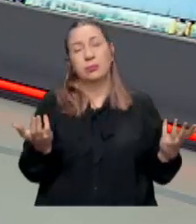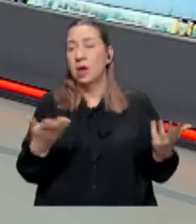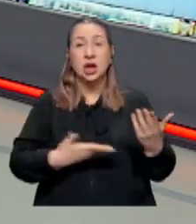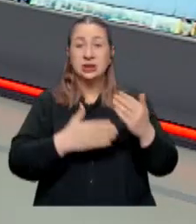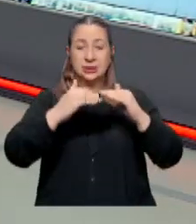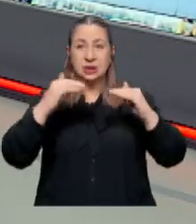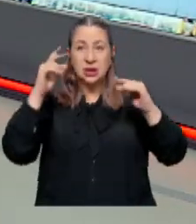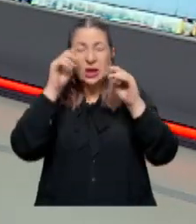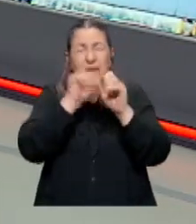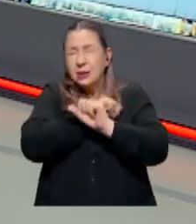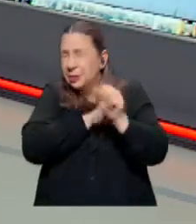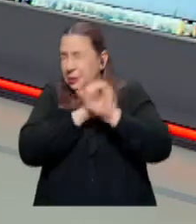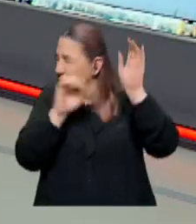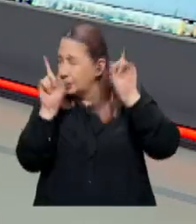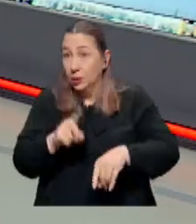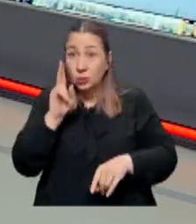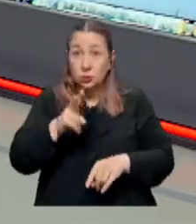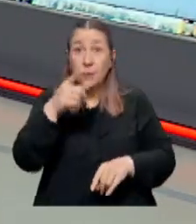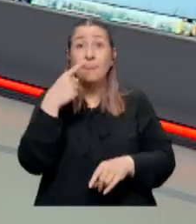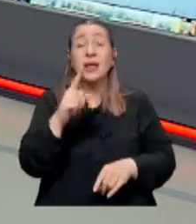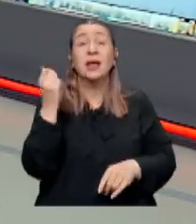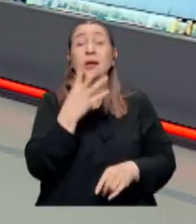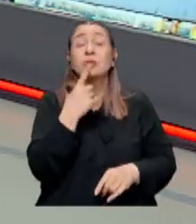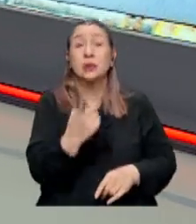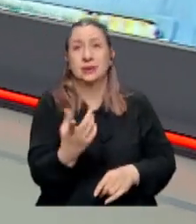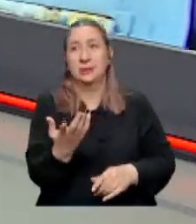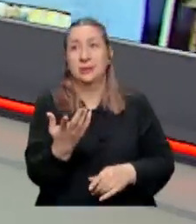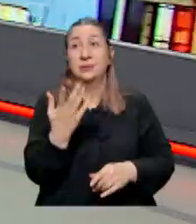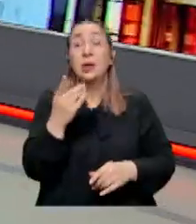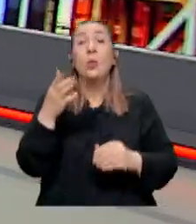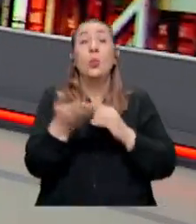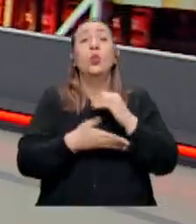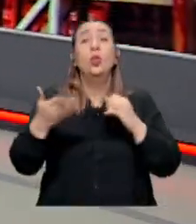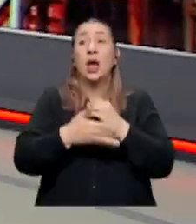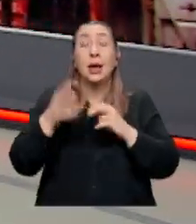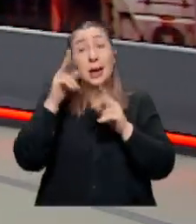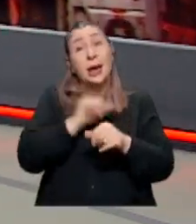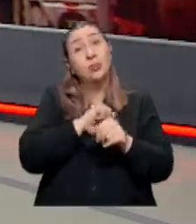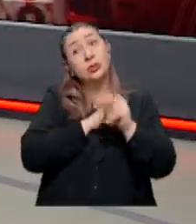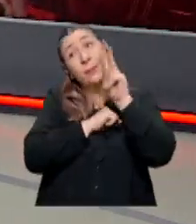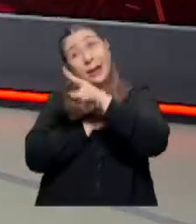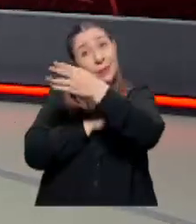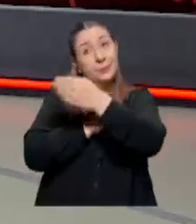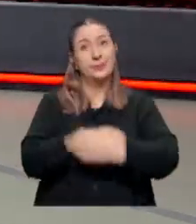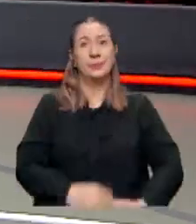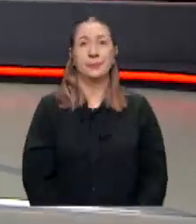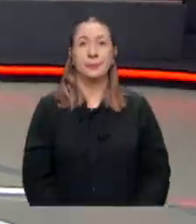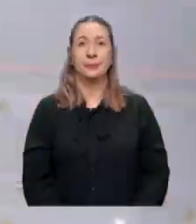açlık sınırı kabusunu görüyorsunuz. Şimdi bir de bin kere söyledik. Şimdi bir de buğday kabusuna bakalım.